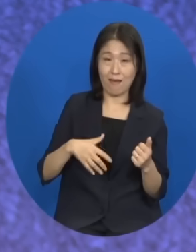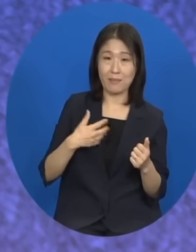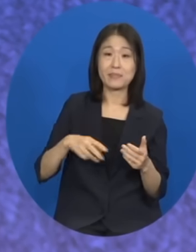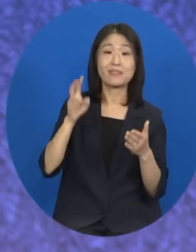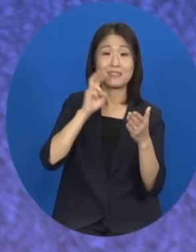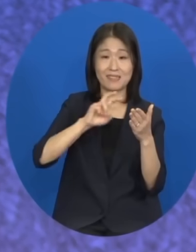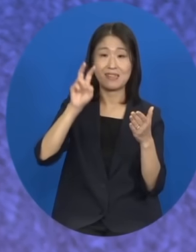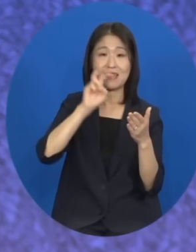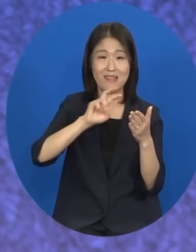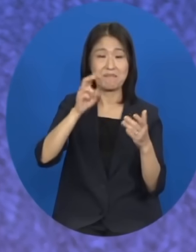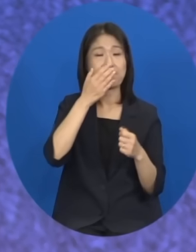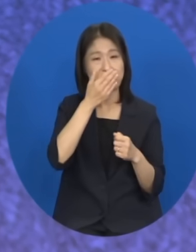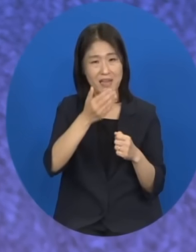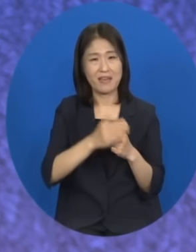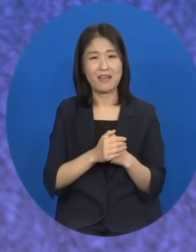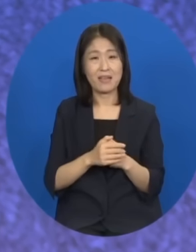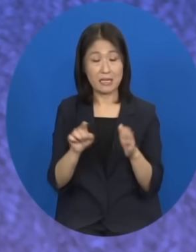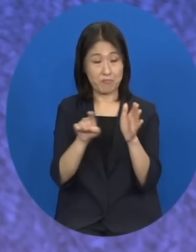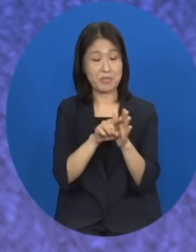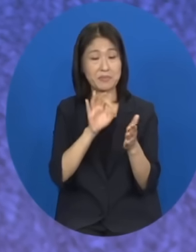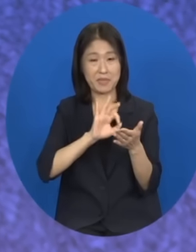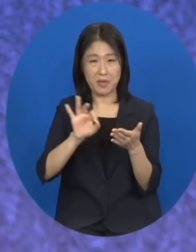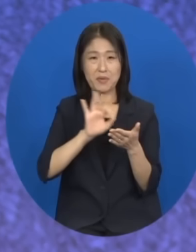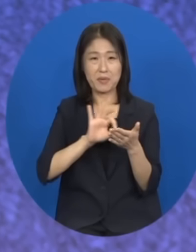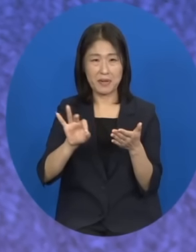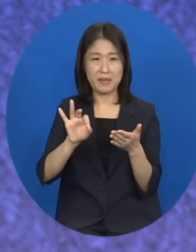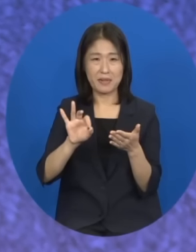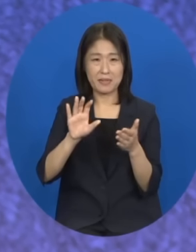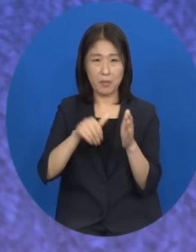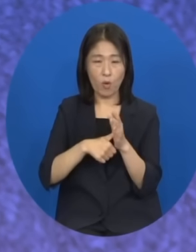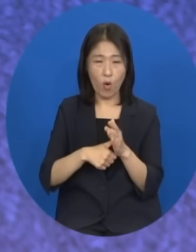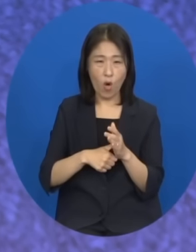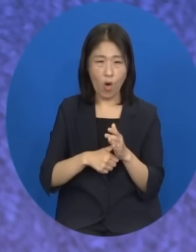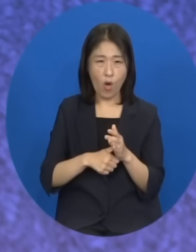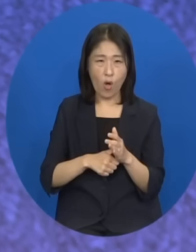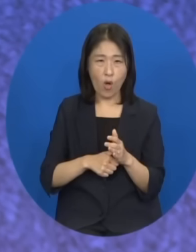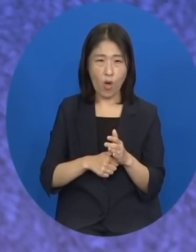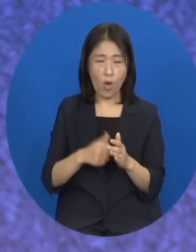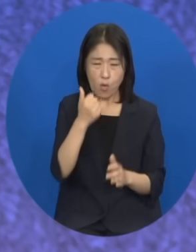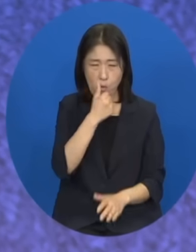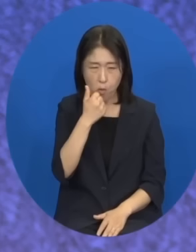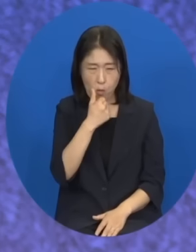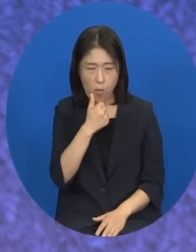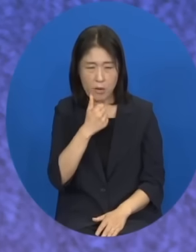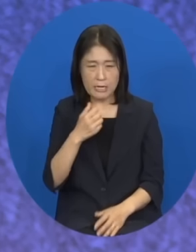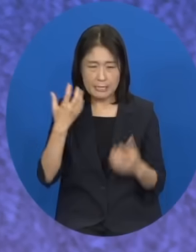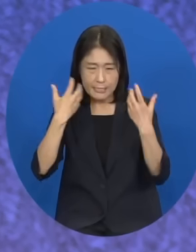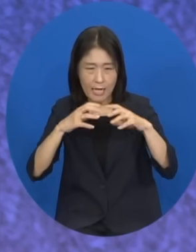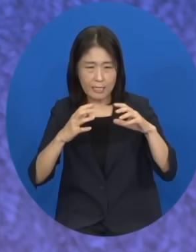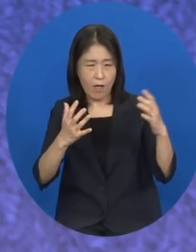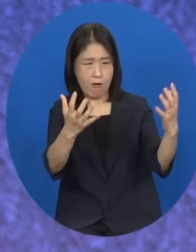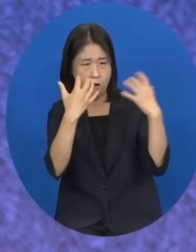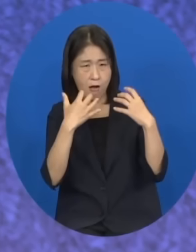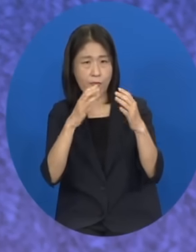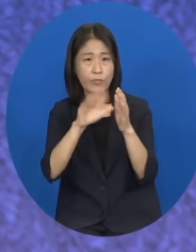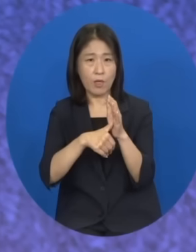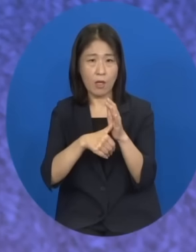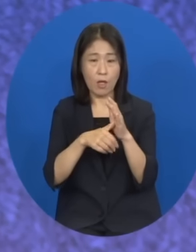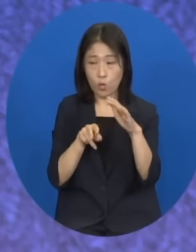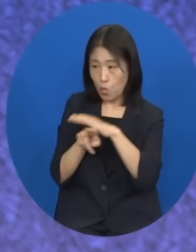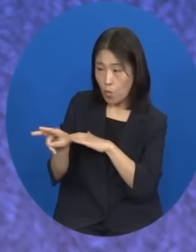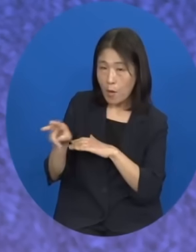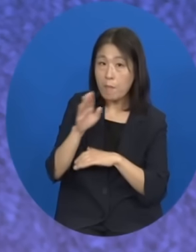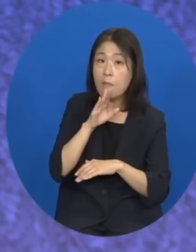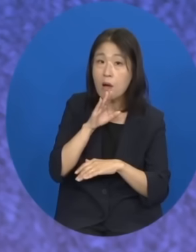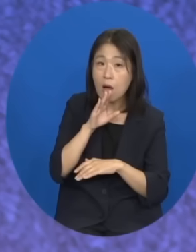믿음을 쓴 거예요. 그랬더니 곰이 달려오고 사자가 달려올 때 보통은 도망가야 되잖아. 양이